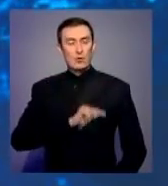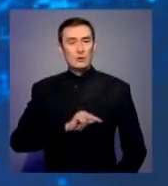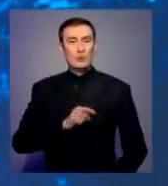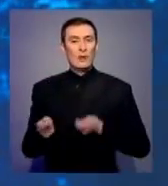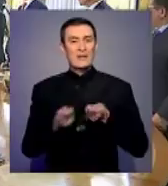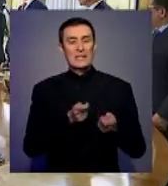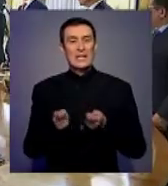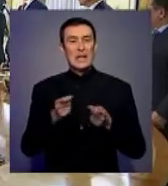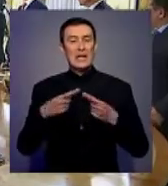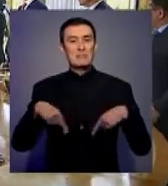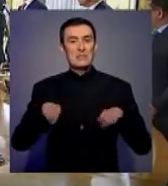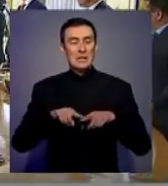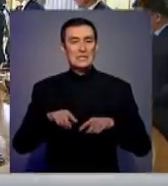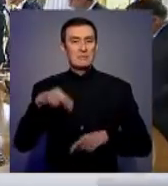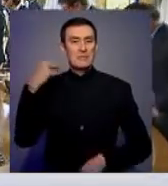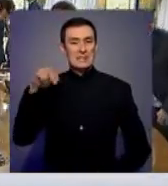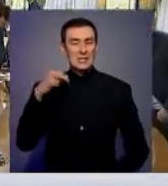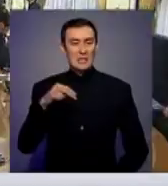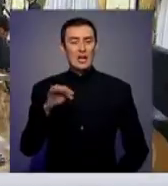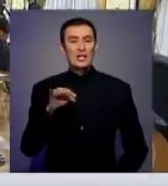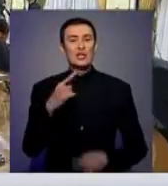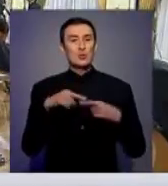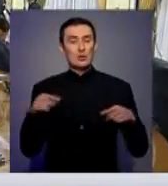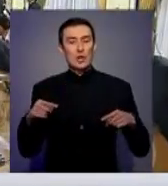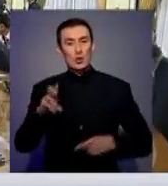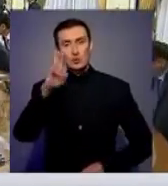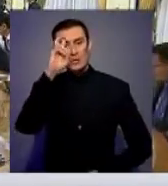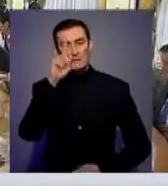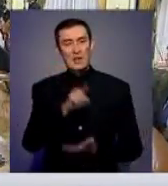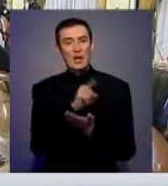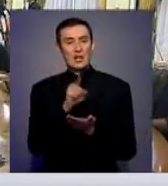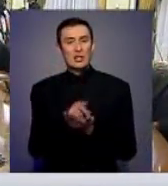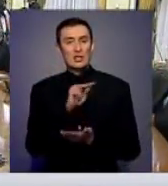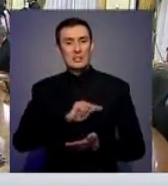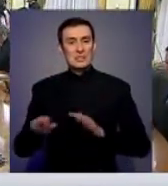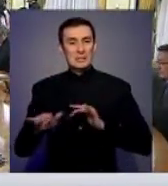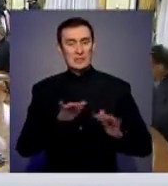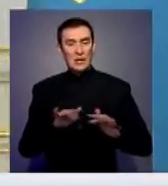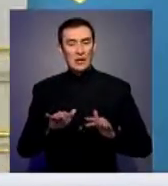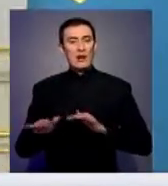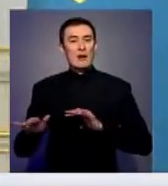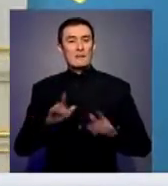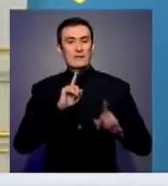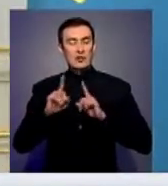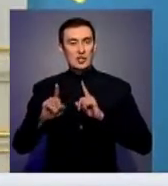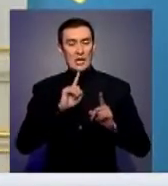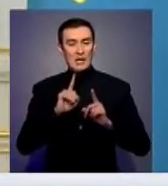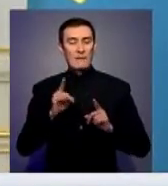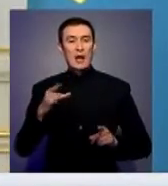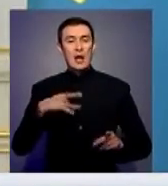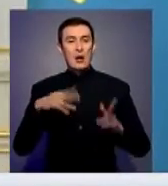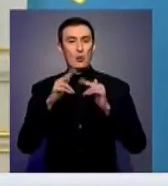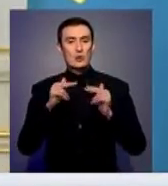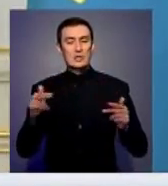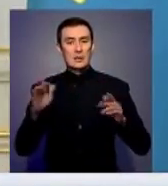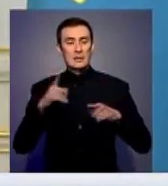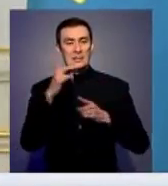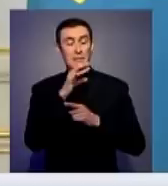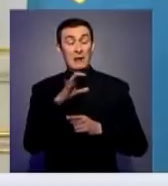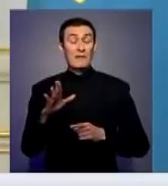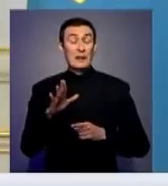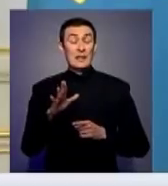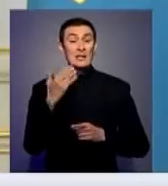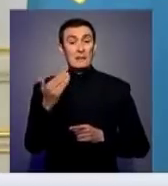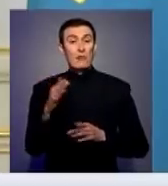качестве руководителя администрации президента и на других государственных должностях. В ходе совещания в Аккорде Нурсултан Назарбаев особо